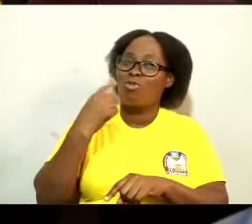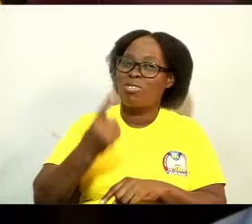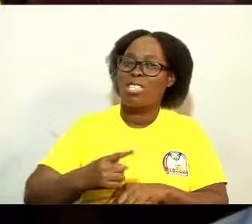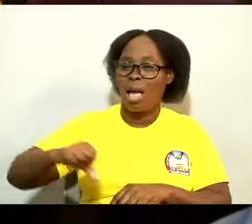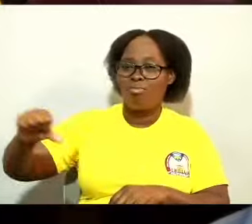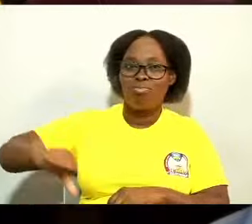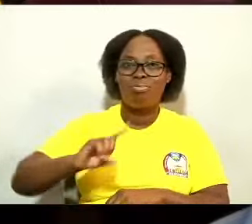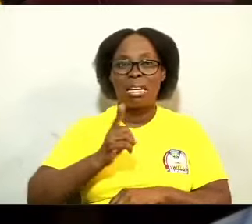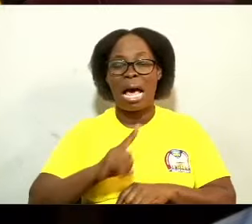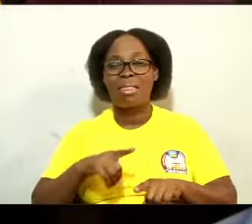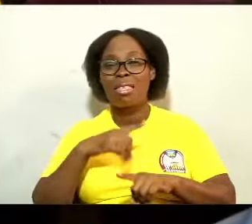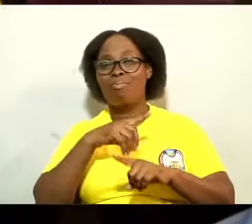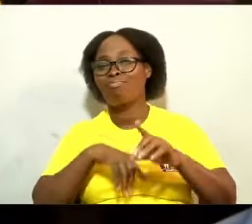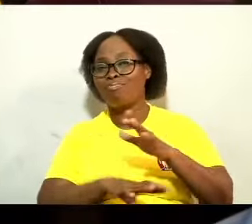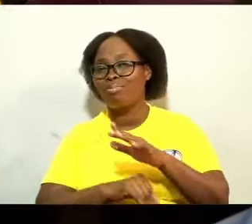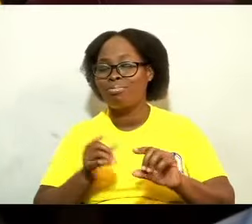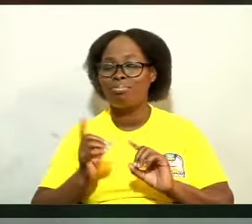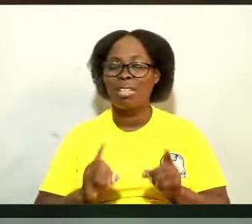usizini, usiibe,